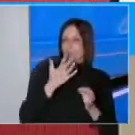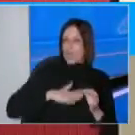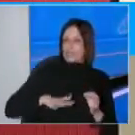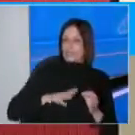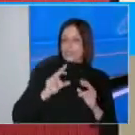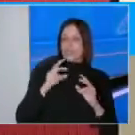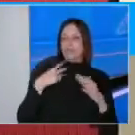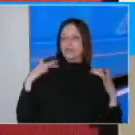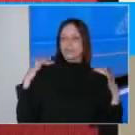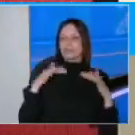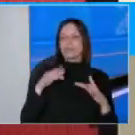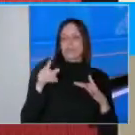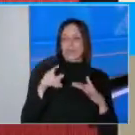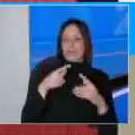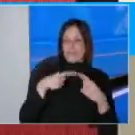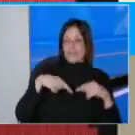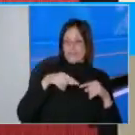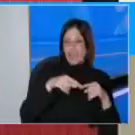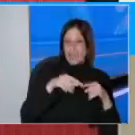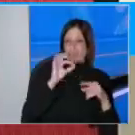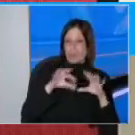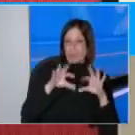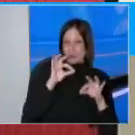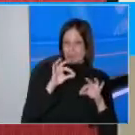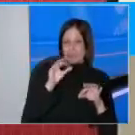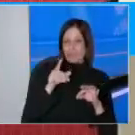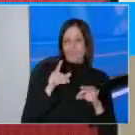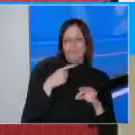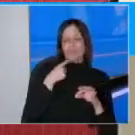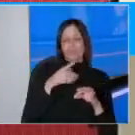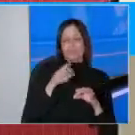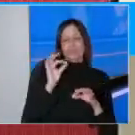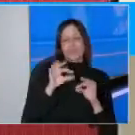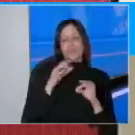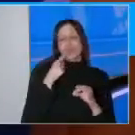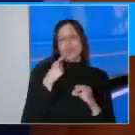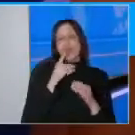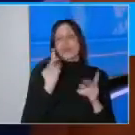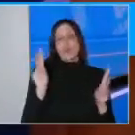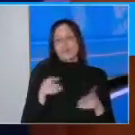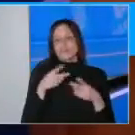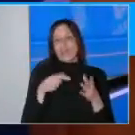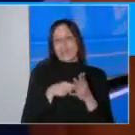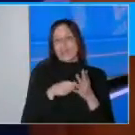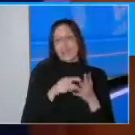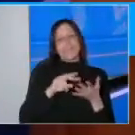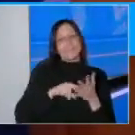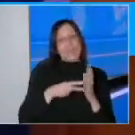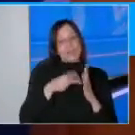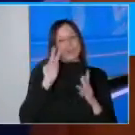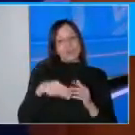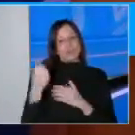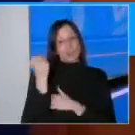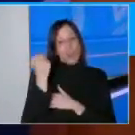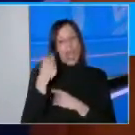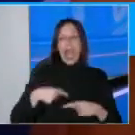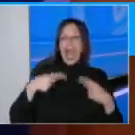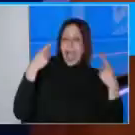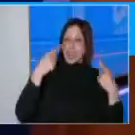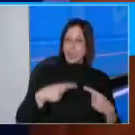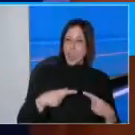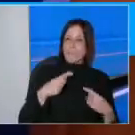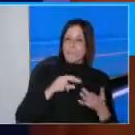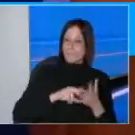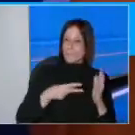את הוועדה לבחירת שופטים בתקופת בחירות, באו השופטים ואמרו, הדבר הזה לא אפשרי, כי מבחינה פוליטית היה לו את הכוח. היום,